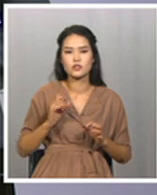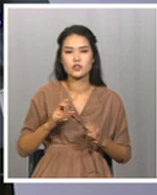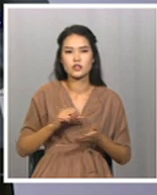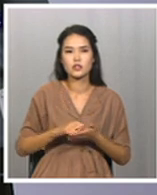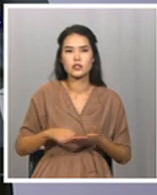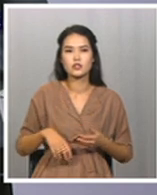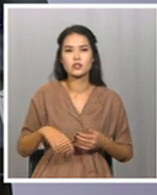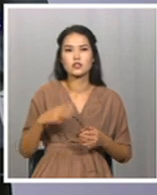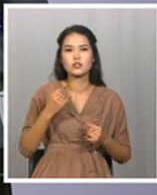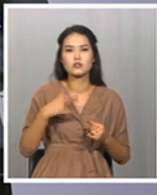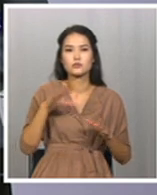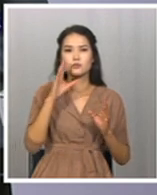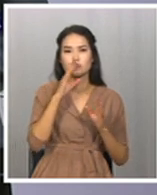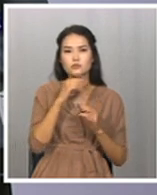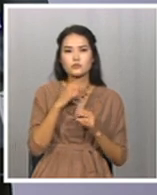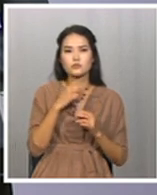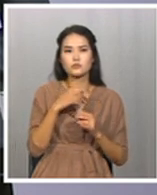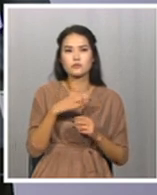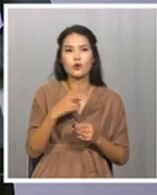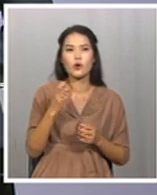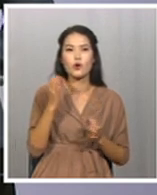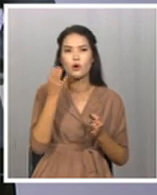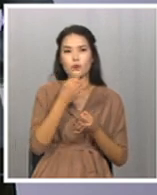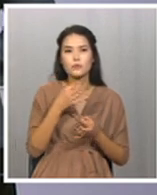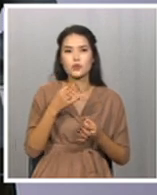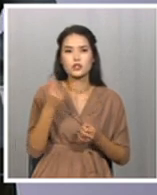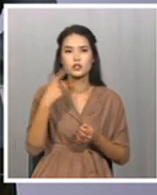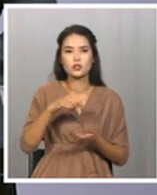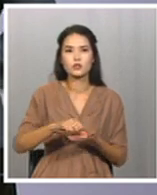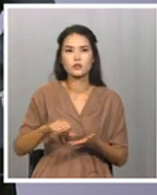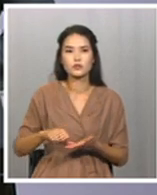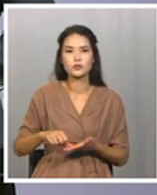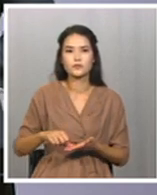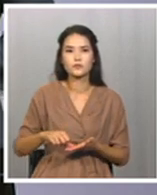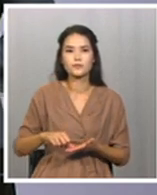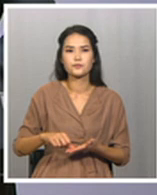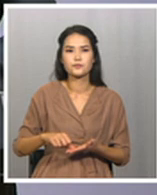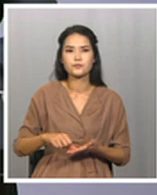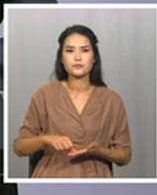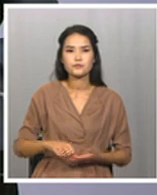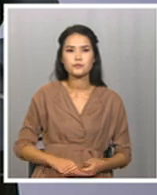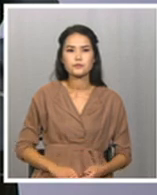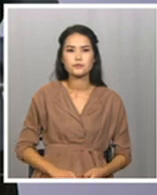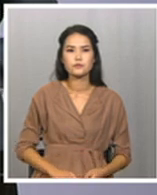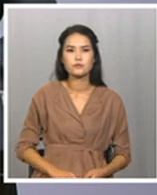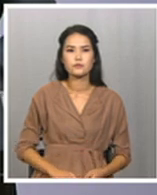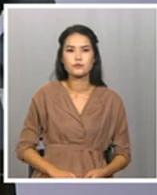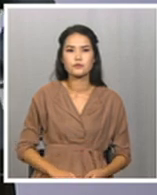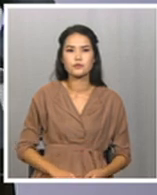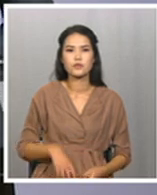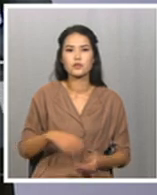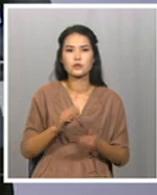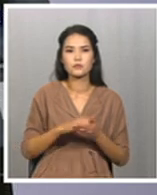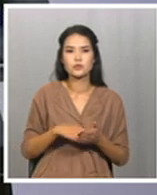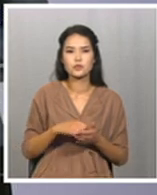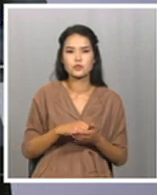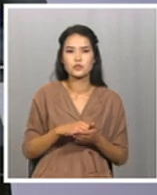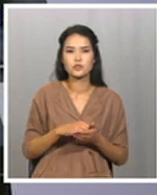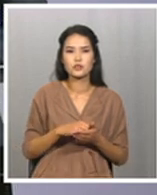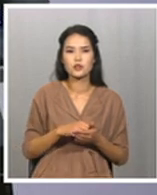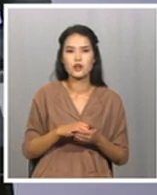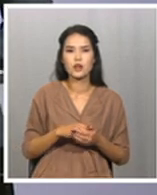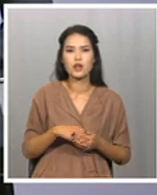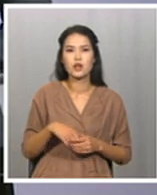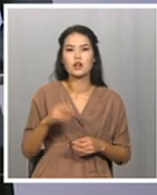мы рассмотрим образы героев. Куприн – мастер портрета. Причем